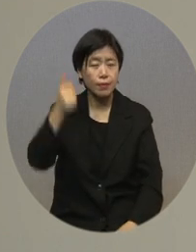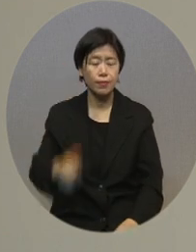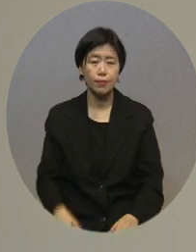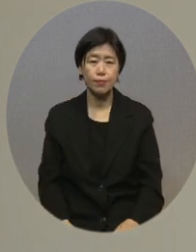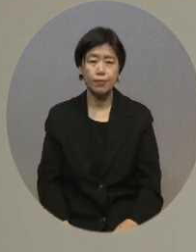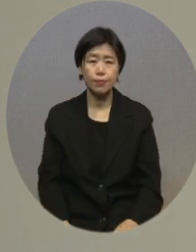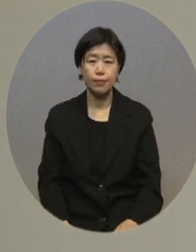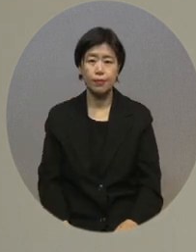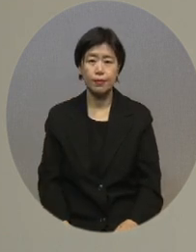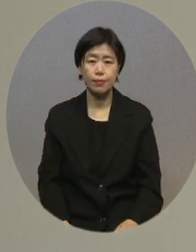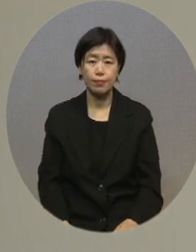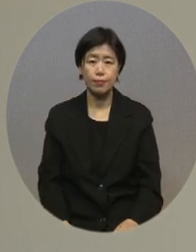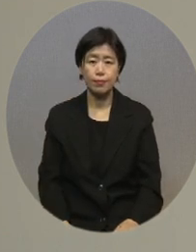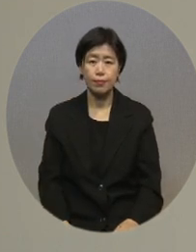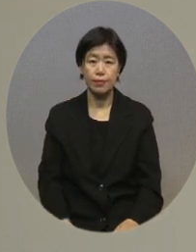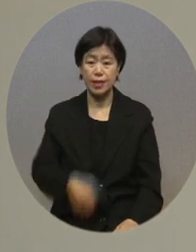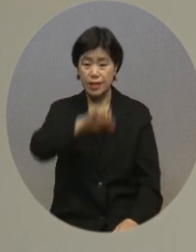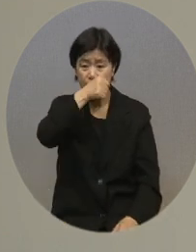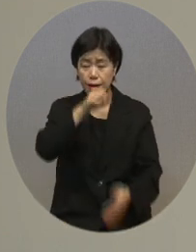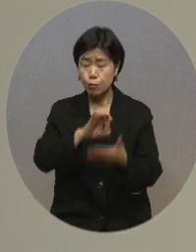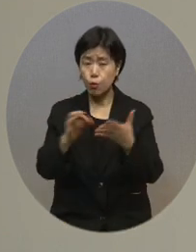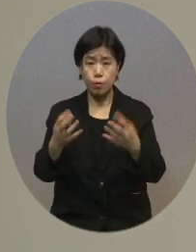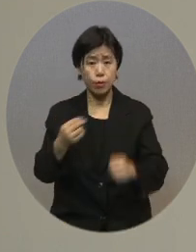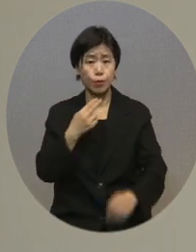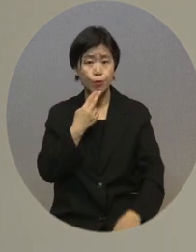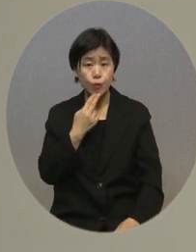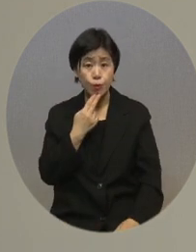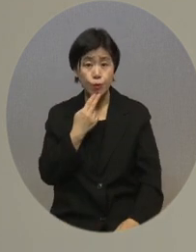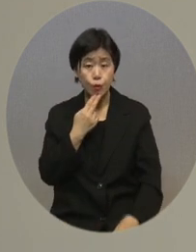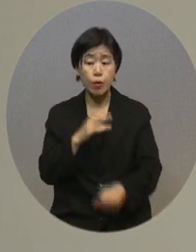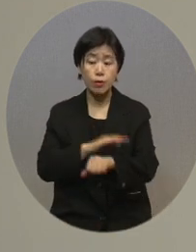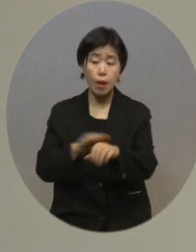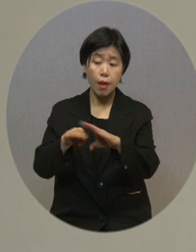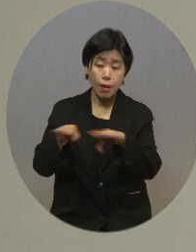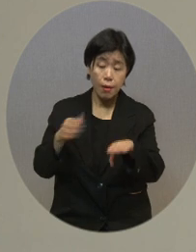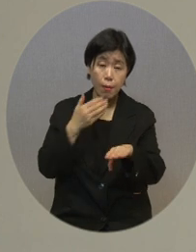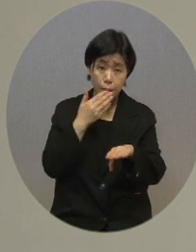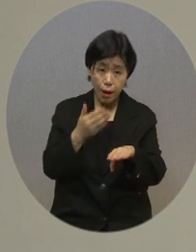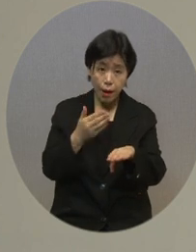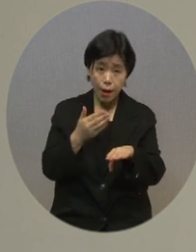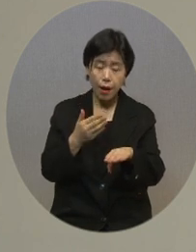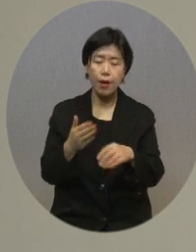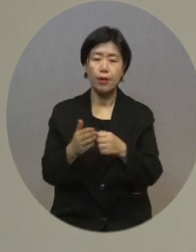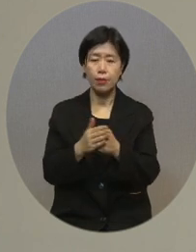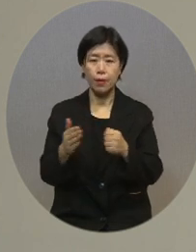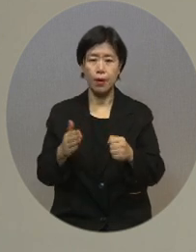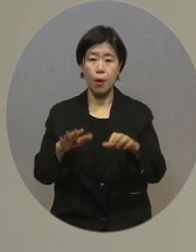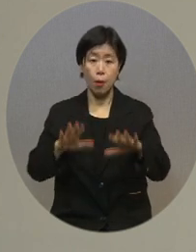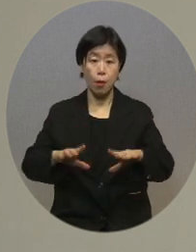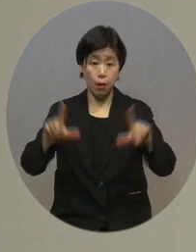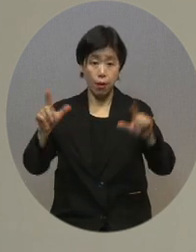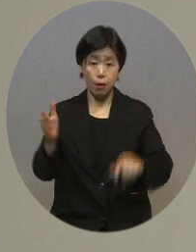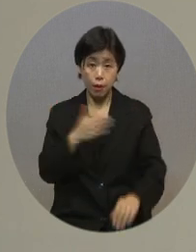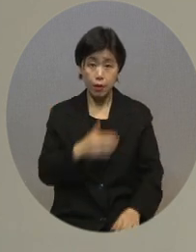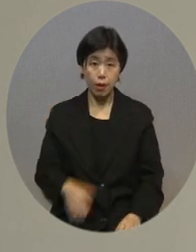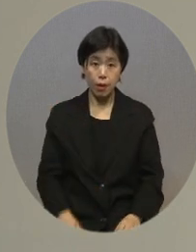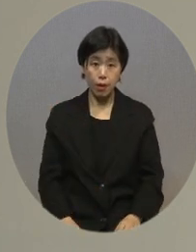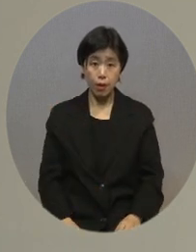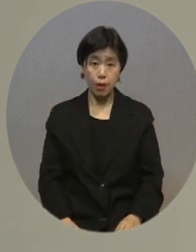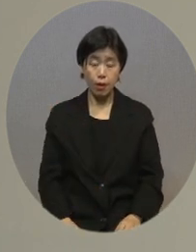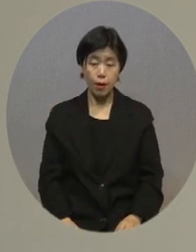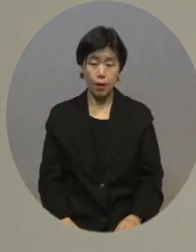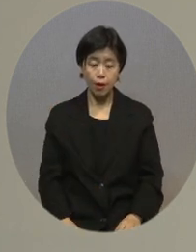들이고 할 수 있는 일은 이런 것들 아니겠느냐 해가지고 올해부터 이제 각 동 단위로 마을 단위로 해서 주민들이